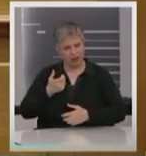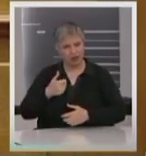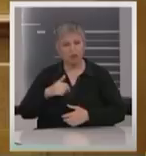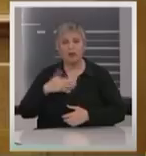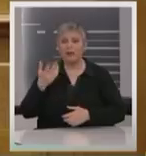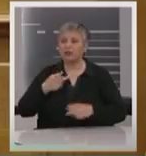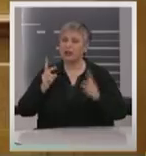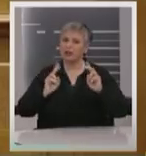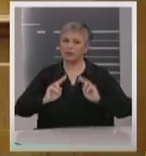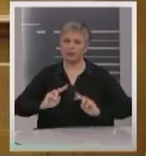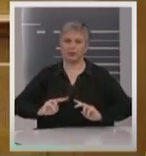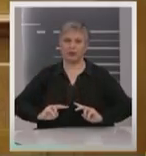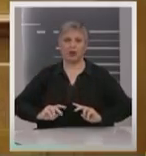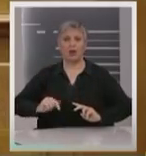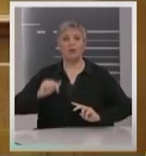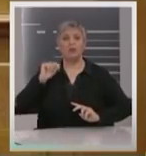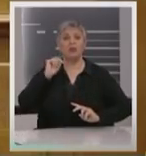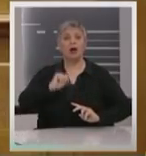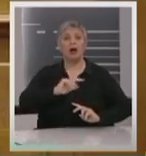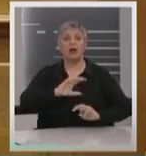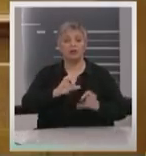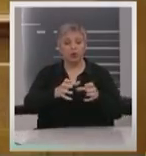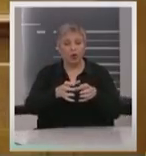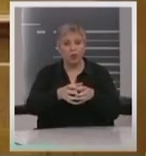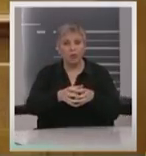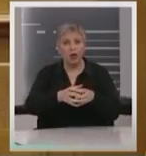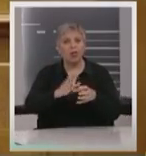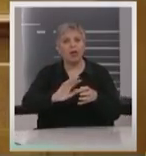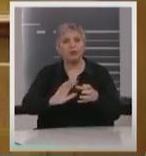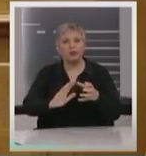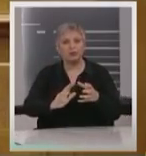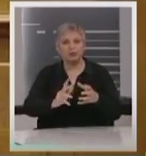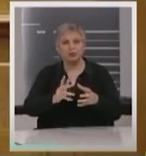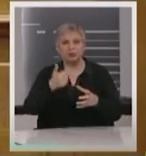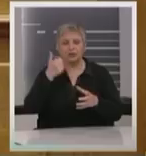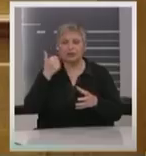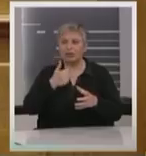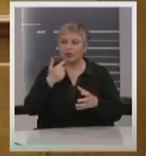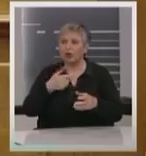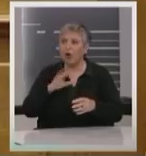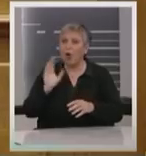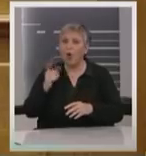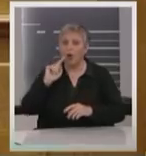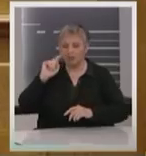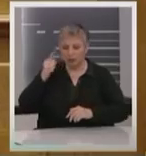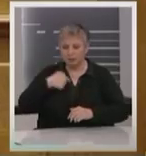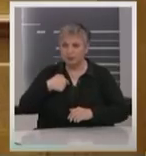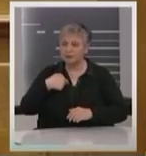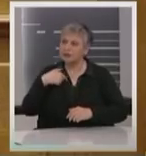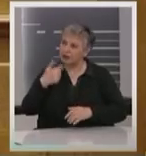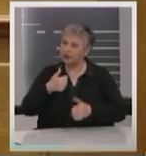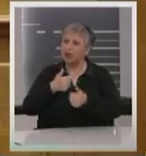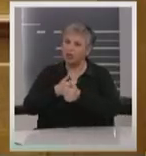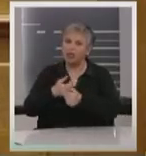λαϊκίστικο μόρφωμα μετατράπηκε στο πιο πυθύνιο όργανό τους. Με άλλα λόγια, κάποιοι μπορεί να